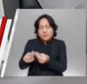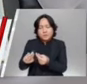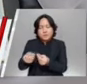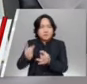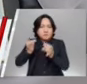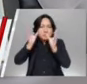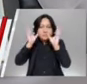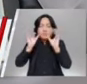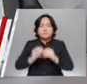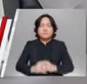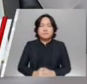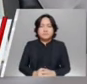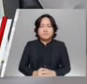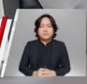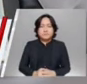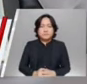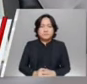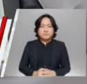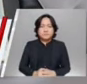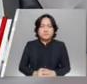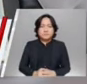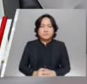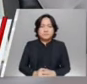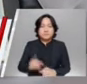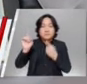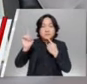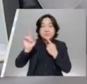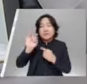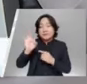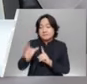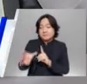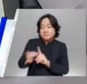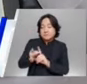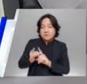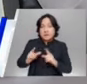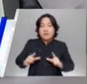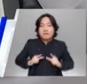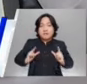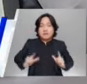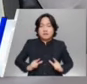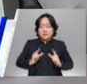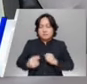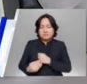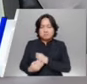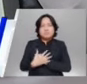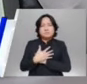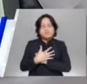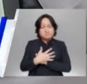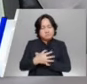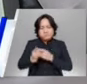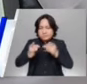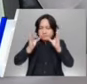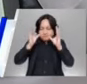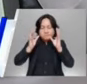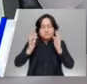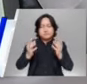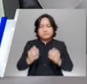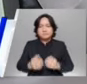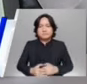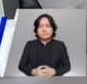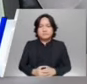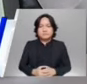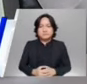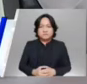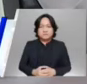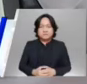pumasok sa lungs, alpha emitter yun eh. Yun talaga ang magiging may material ka na nasa loob